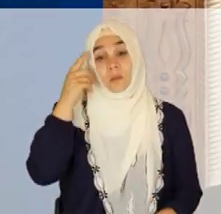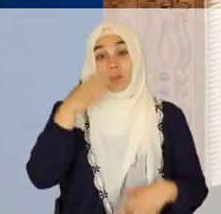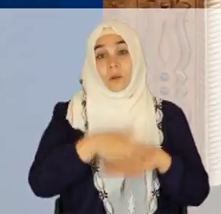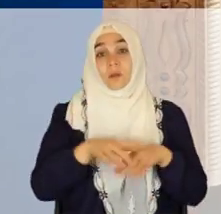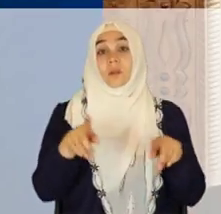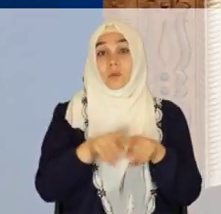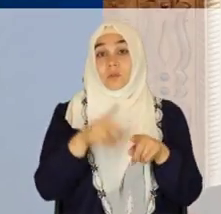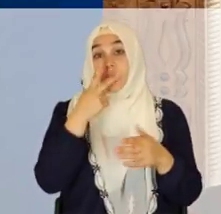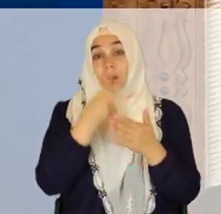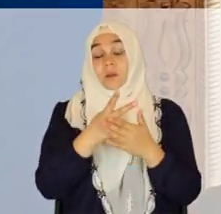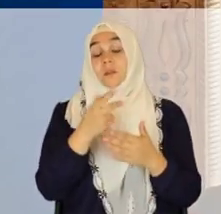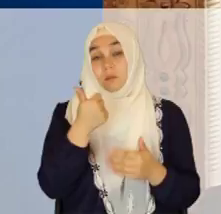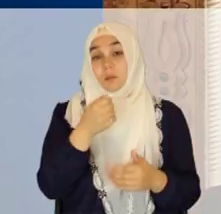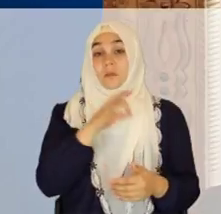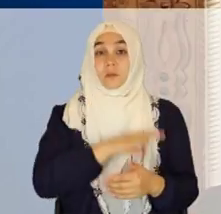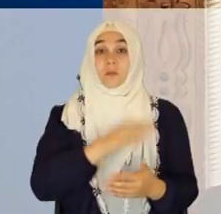Mana bu taraflari ham bor.